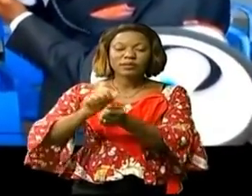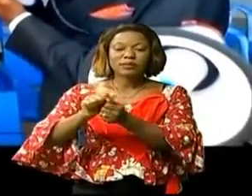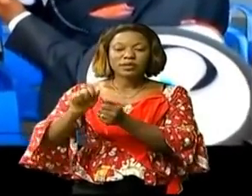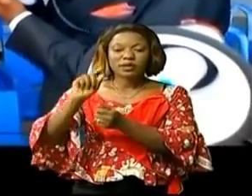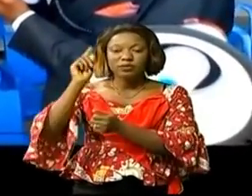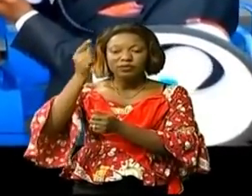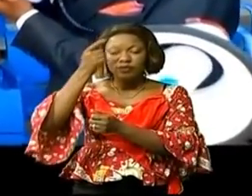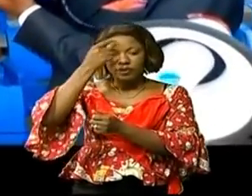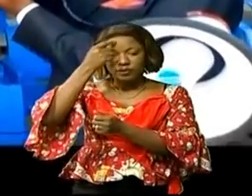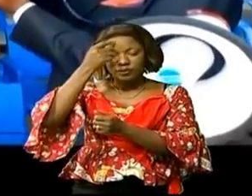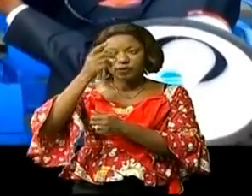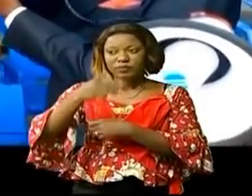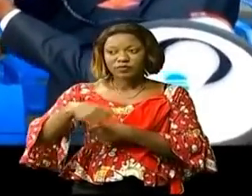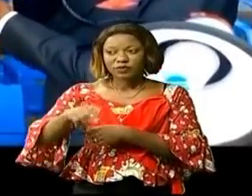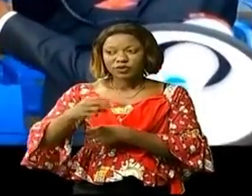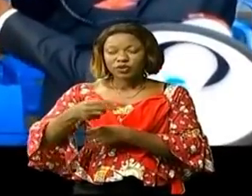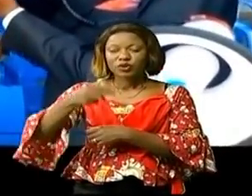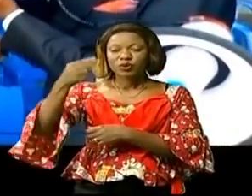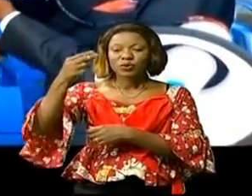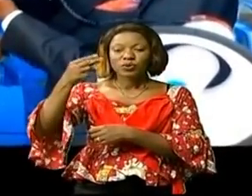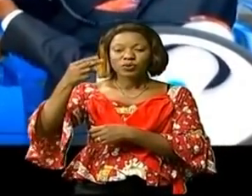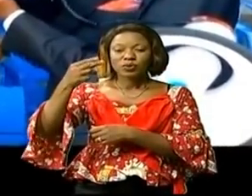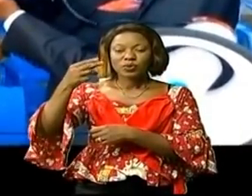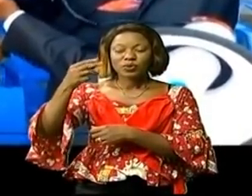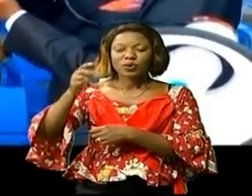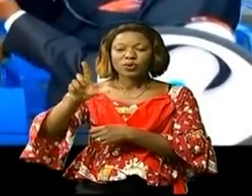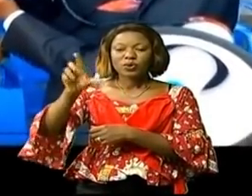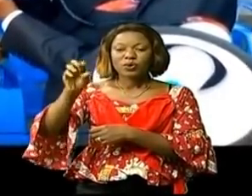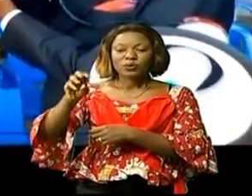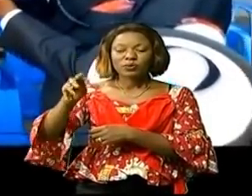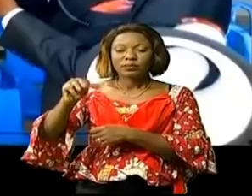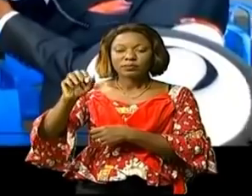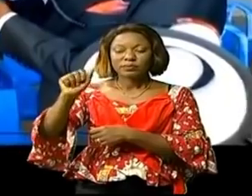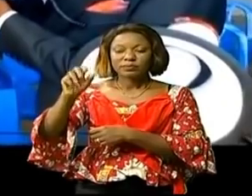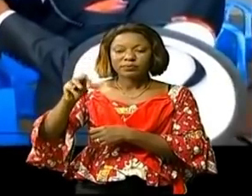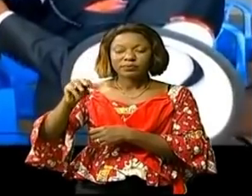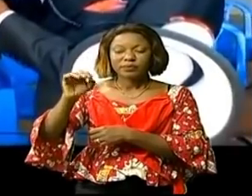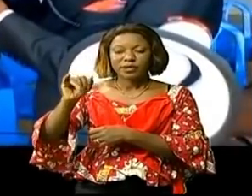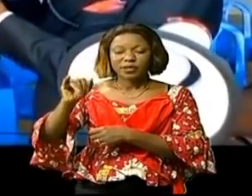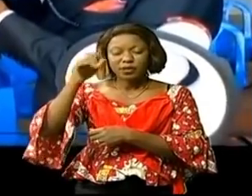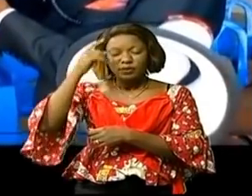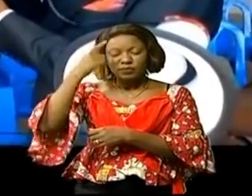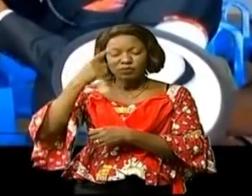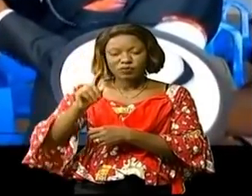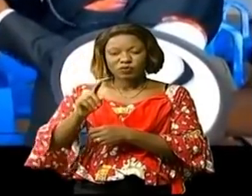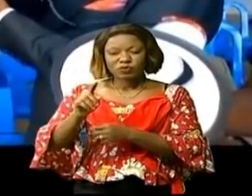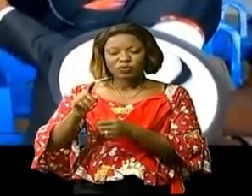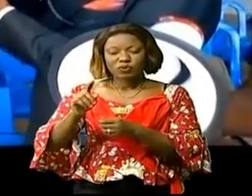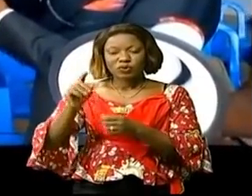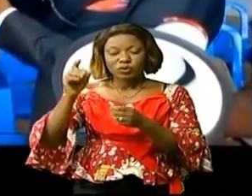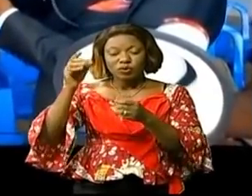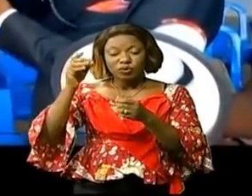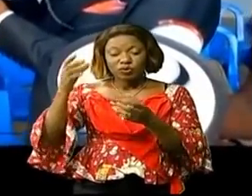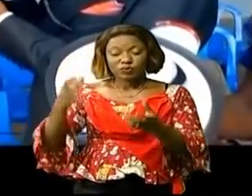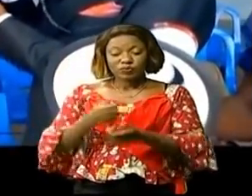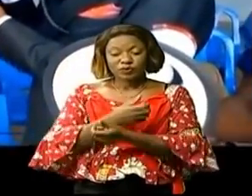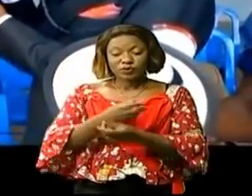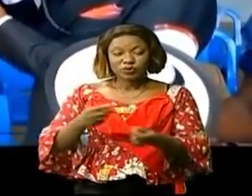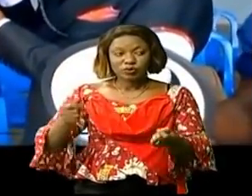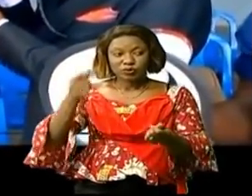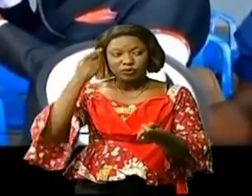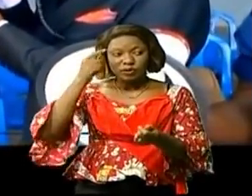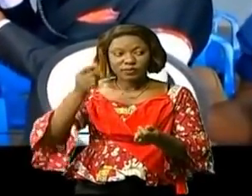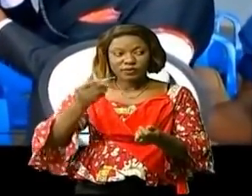du Olomami pour pouvoir répondre à la catastrophe qui est survenue dans un bâtiment de